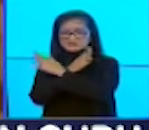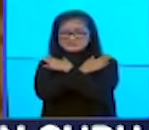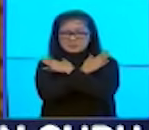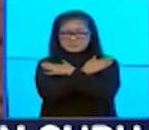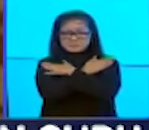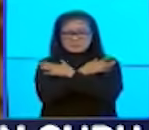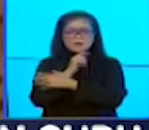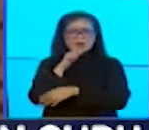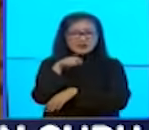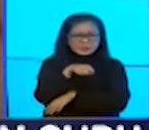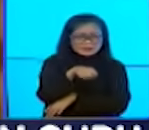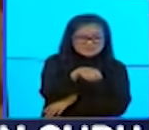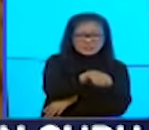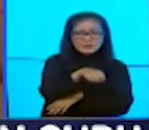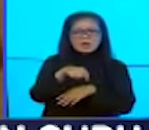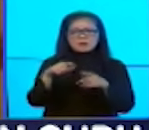Timur.